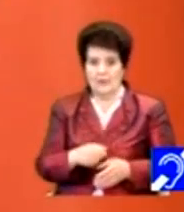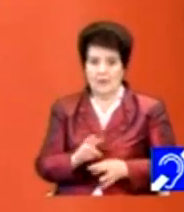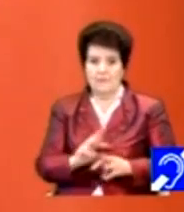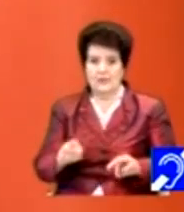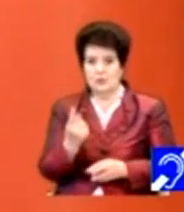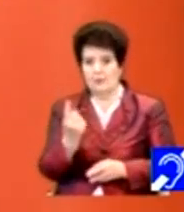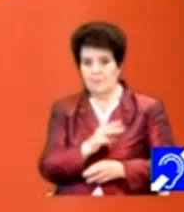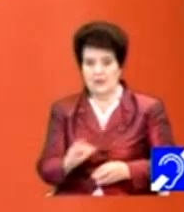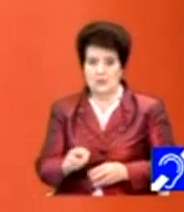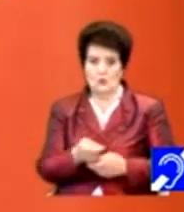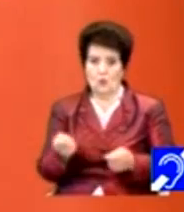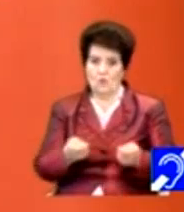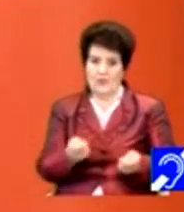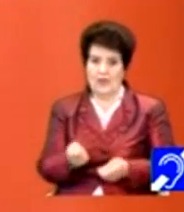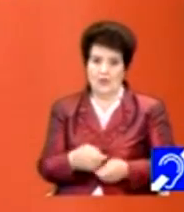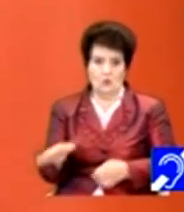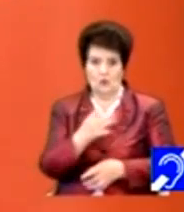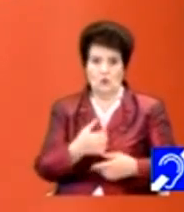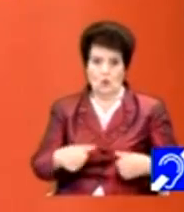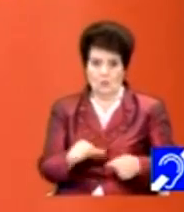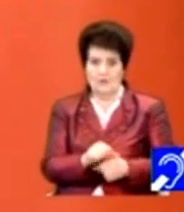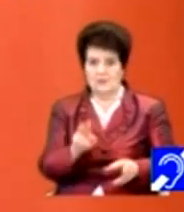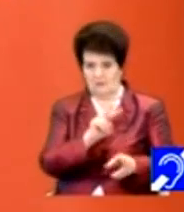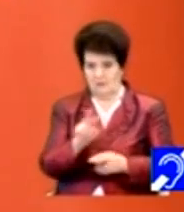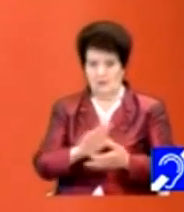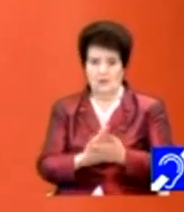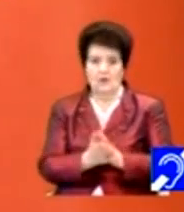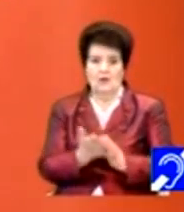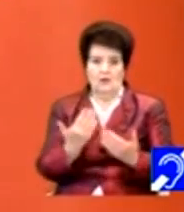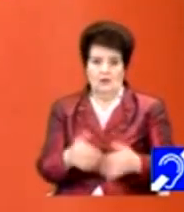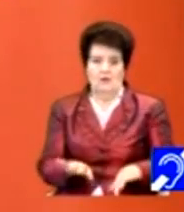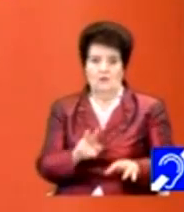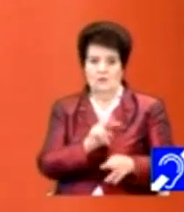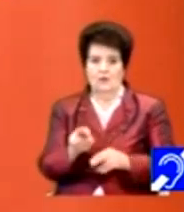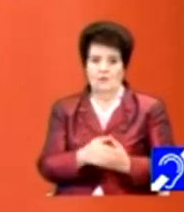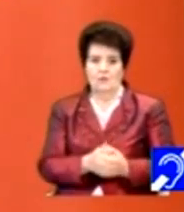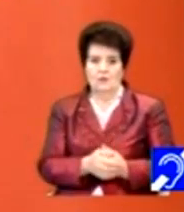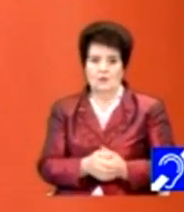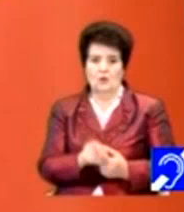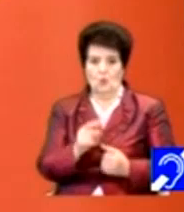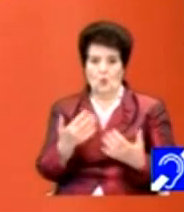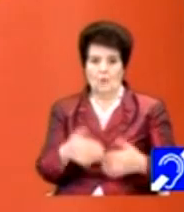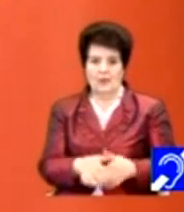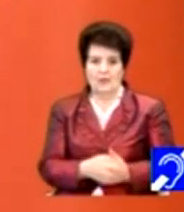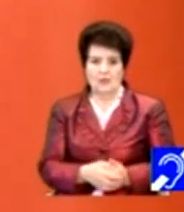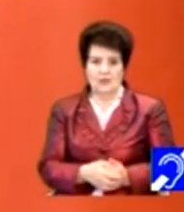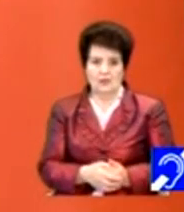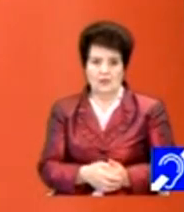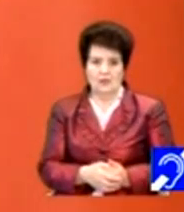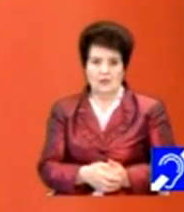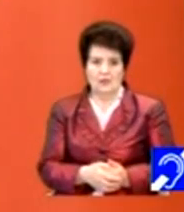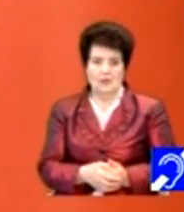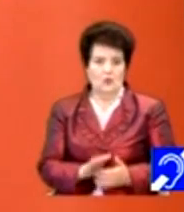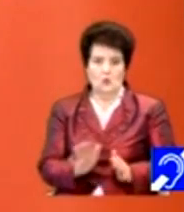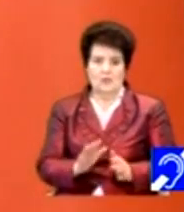domnul prim-ministru, împreună cu guvernul, împreună cu toată conducerea țării. Am gestionat situația. Și o gestionăm cu pierderi nu atât